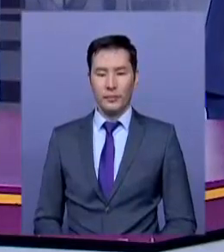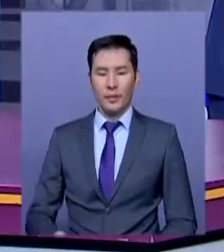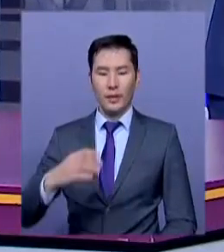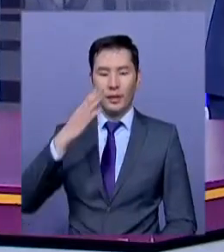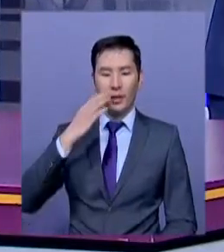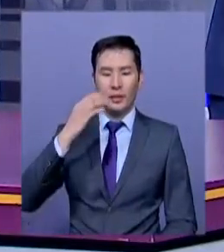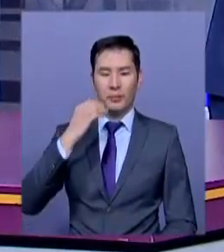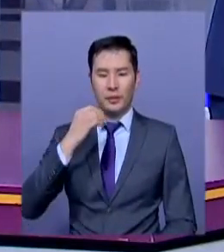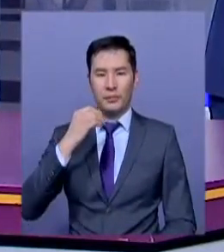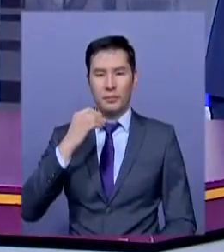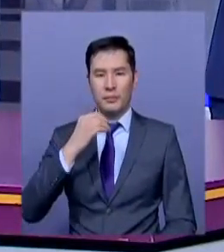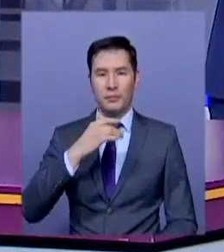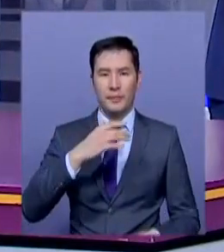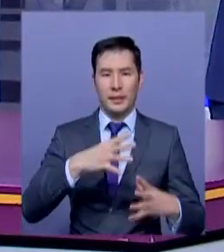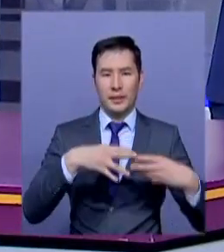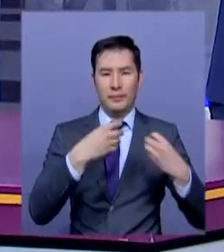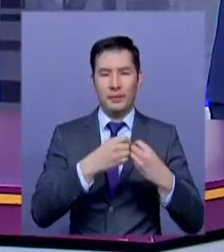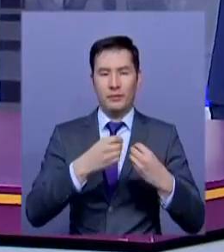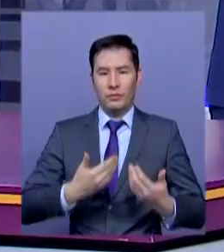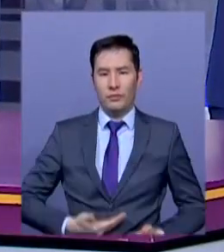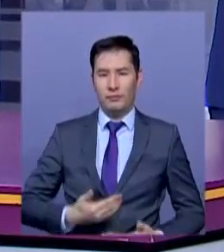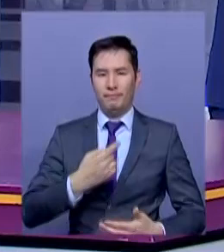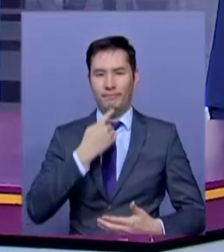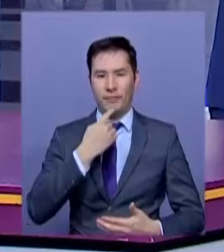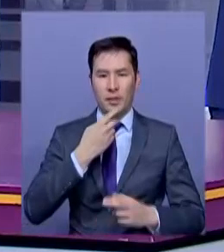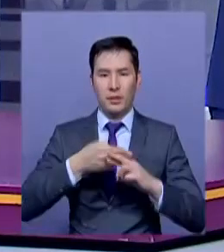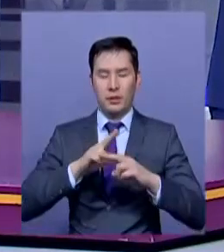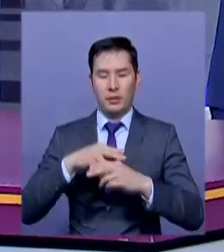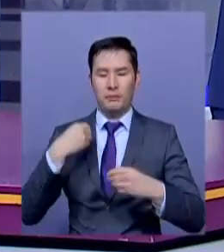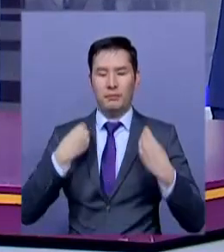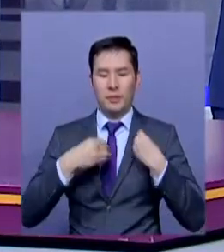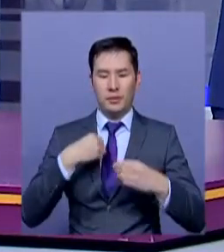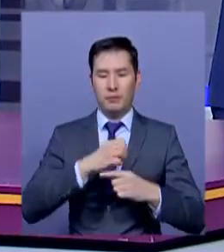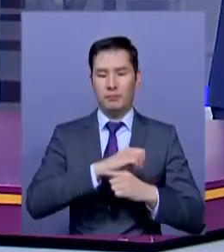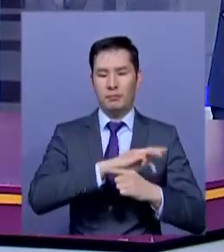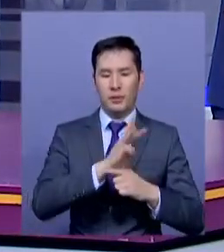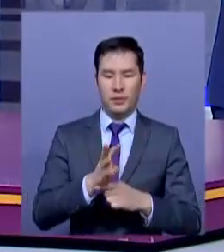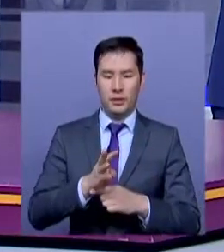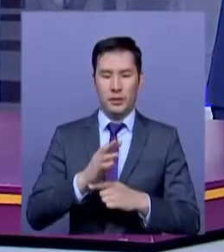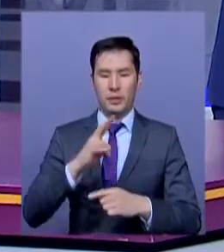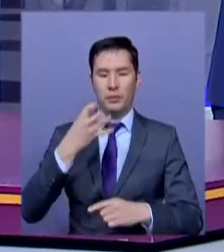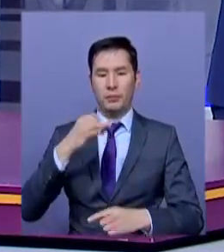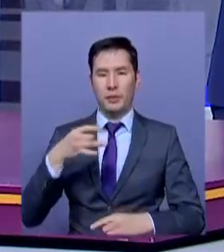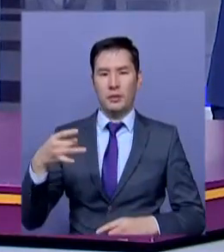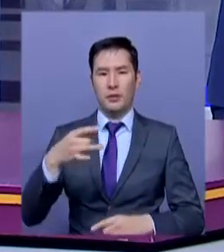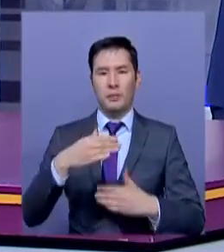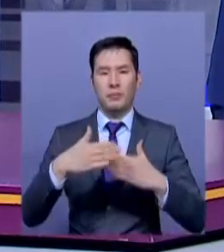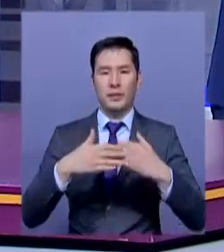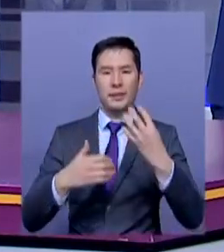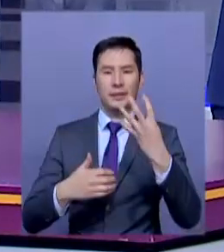Алматыда аз қамтылған отбасыларға киім-кешек таратылып жатыр. Бүгін Наурызбай ауданы бойынша осындай көмек 400 жанұяға